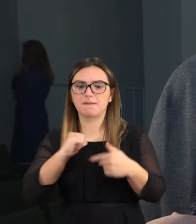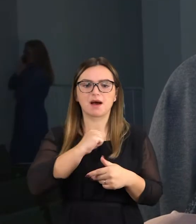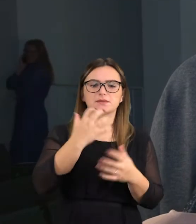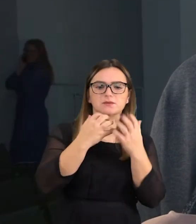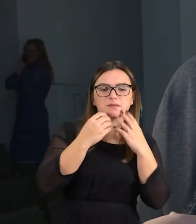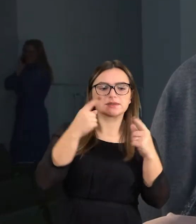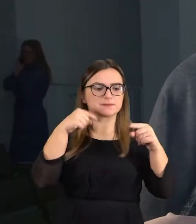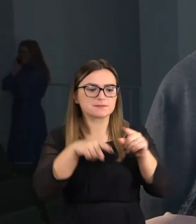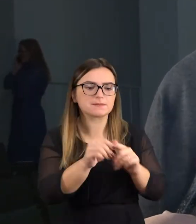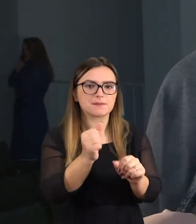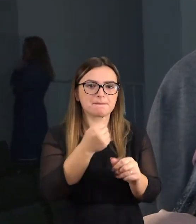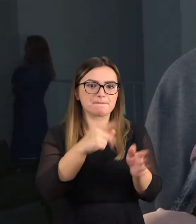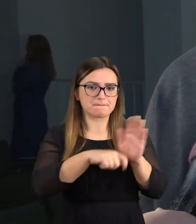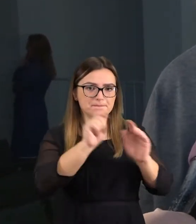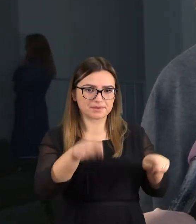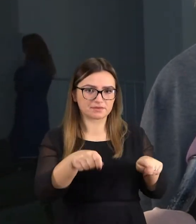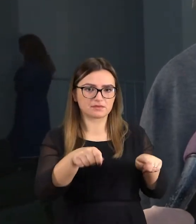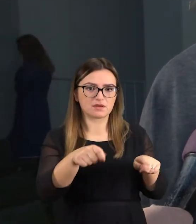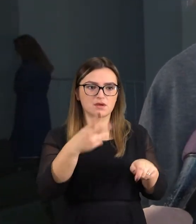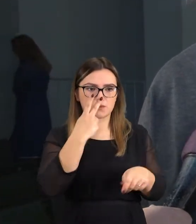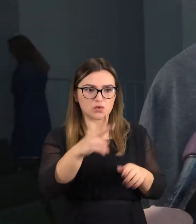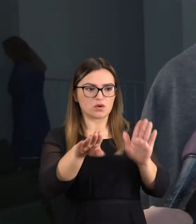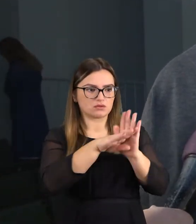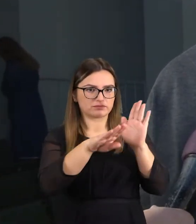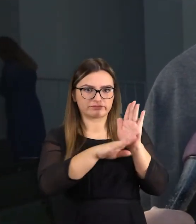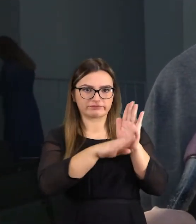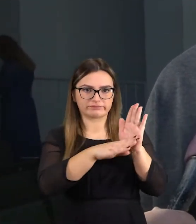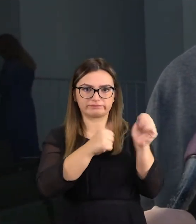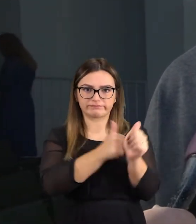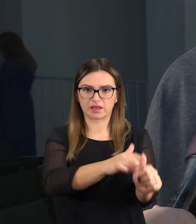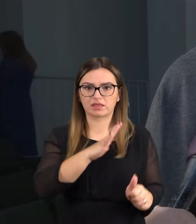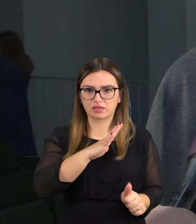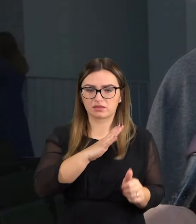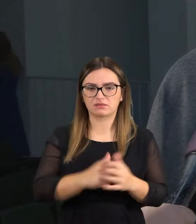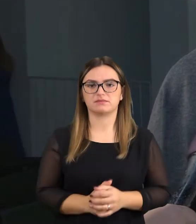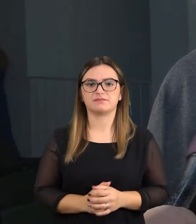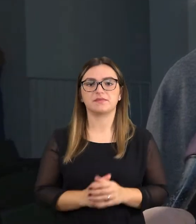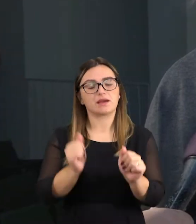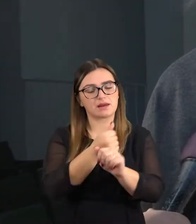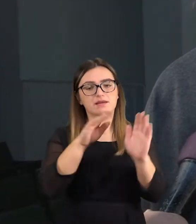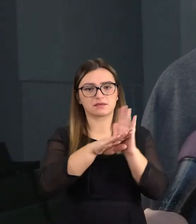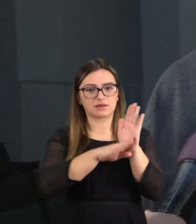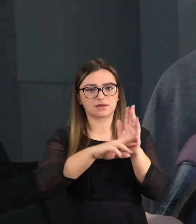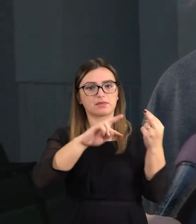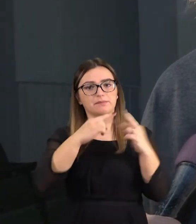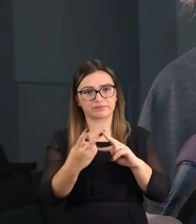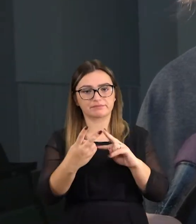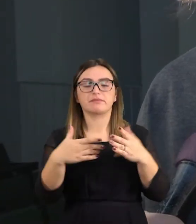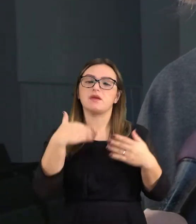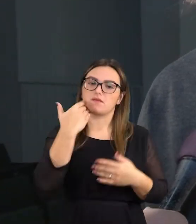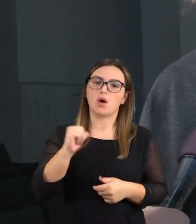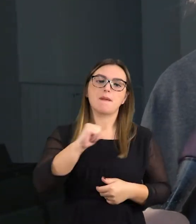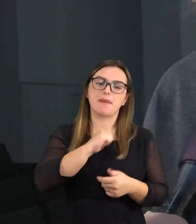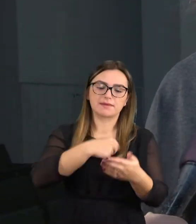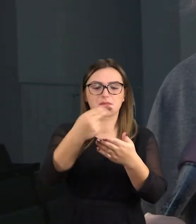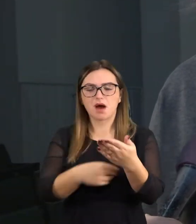paaiškėjo, kad niekas ir padaryti nieko negali, nes 225 nėra atmintinų dienų sąraše. Reikia keisti statymą. Tai tada aš rinkau